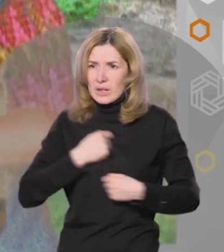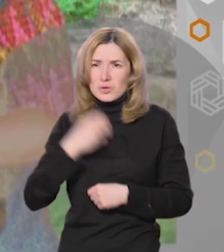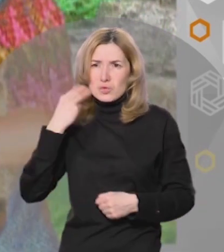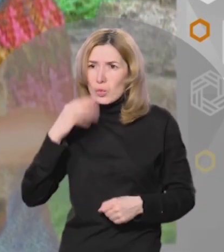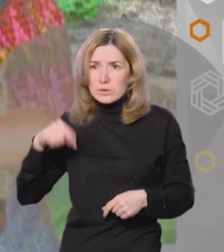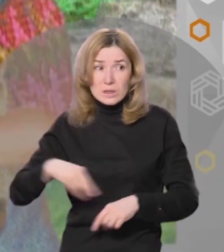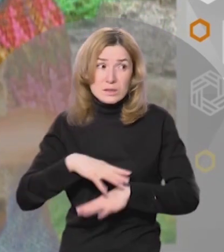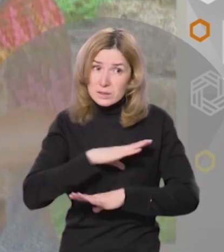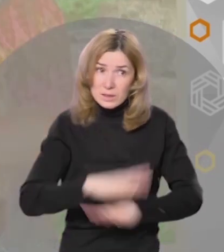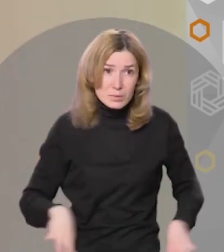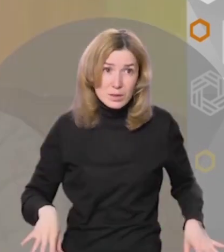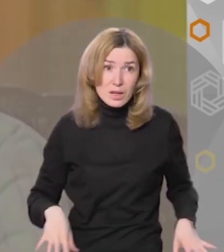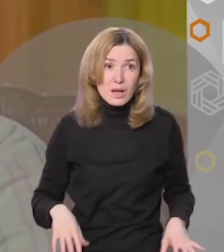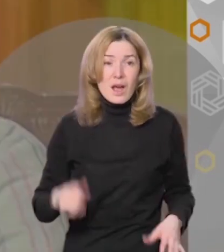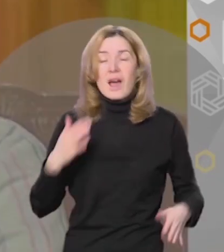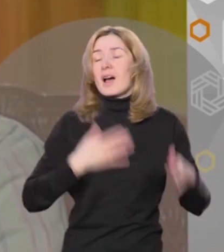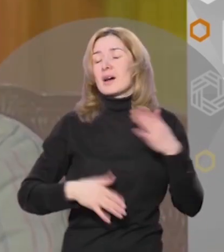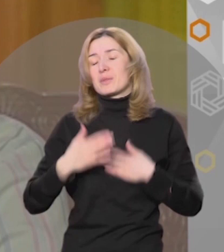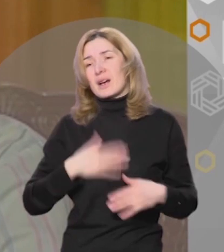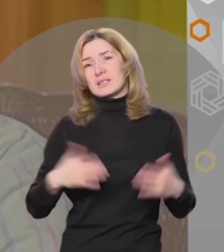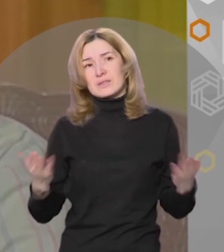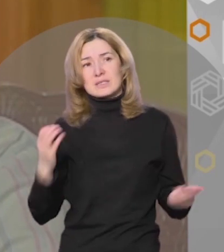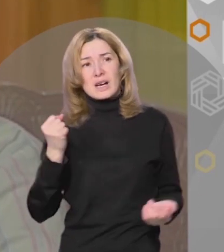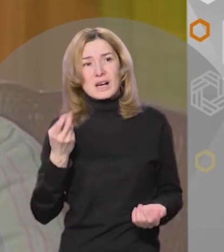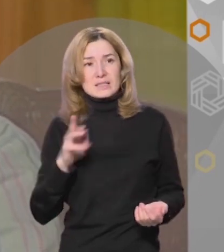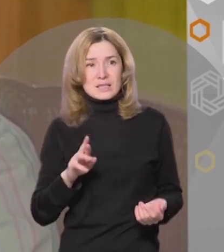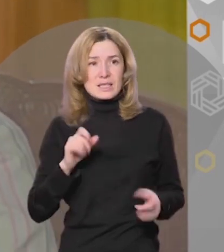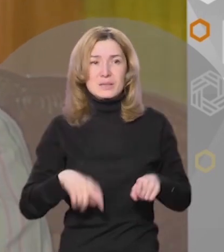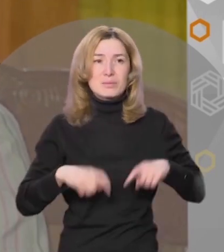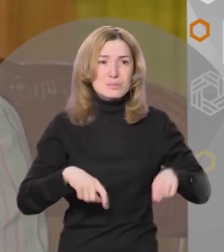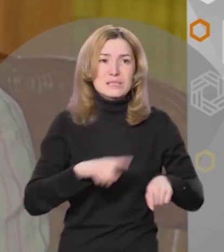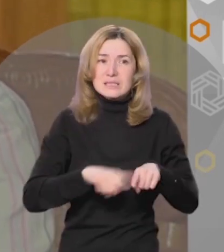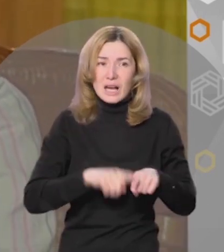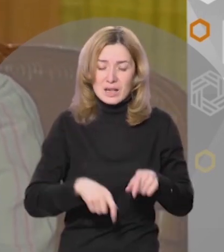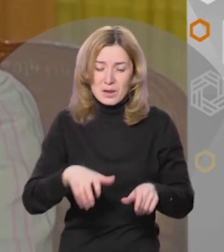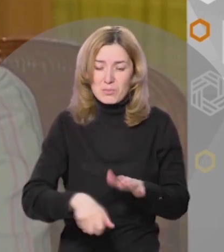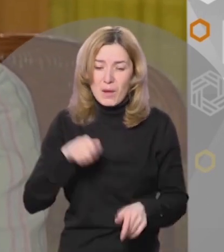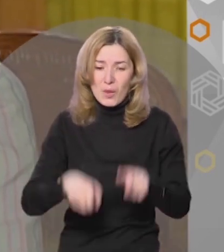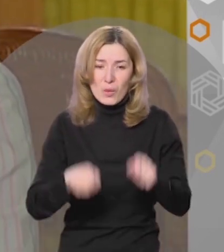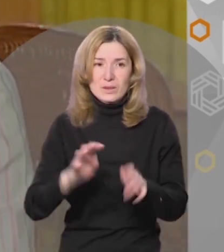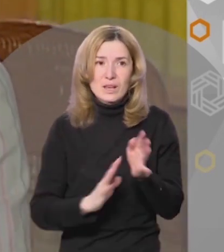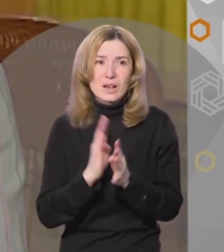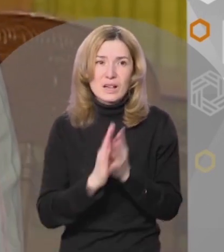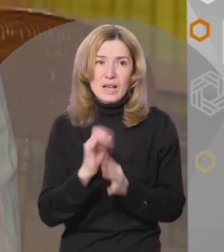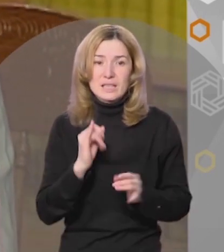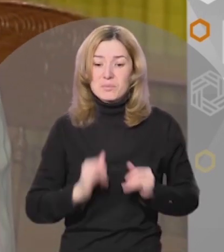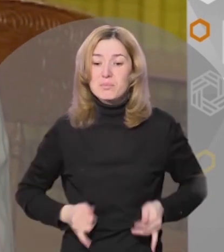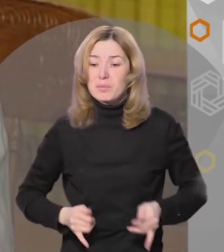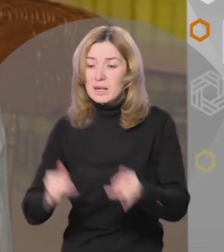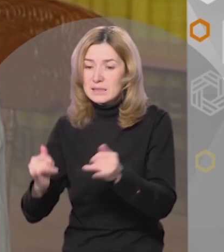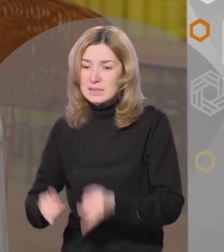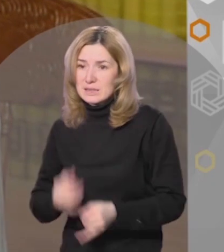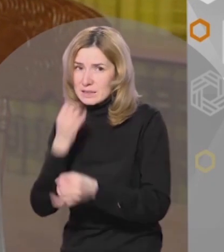тетушки здесь не было? Обрадовалась Ася и побежала скорее полоть грядки и поливать